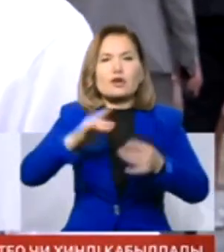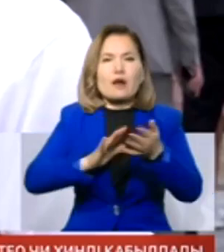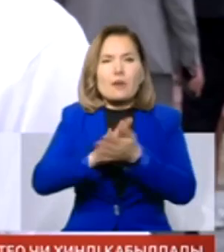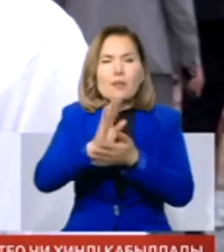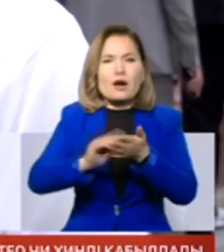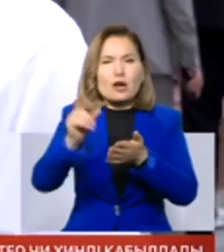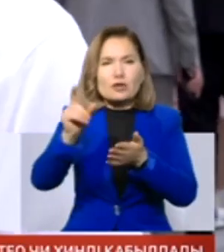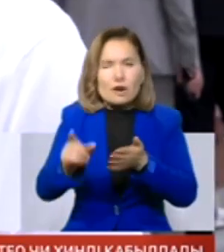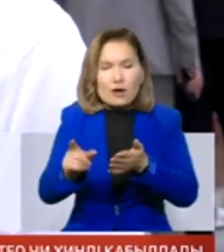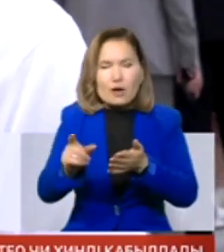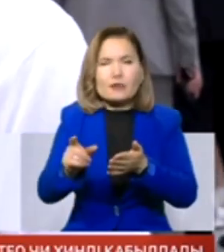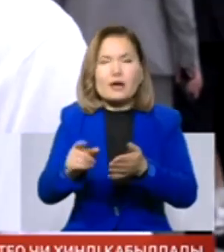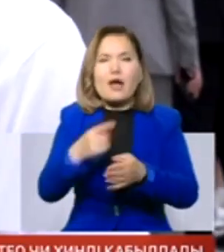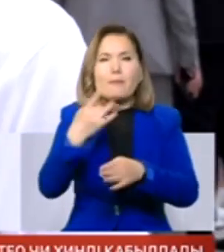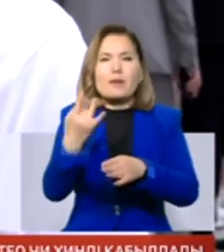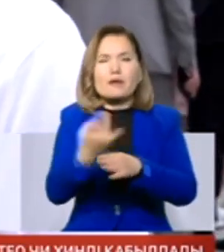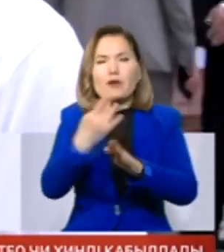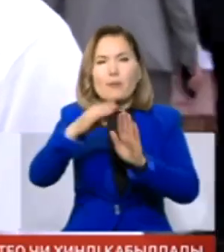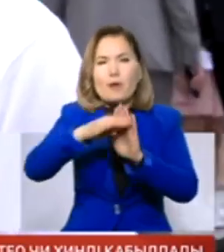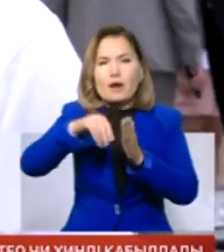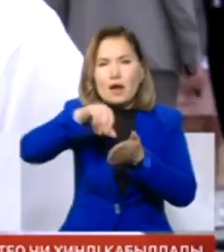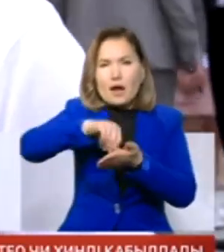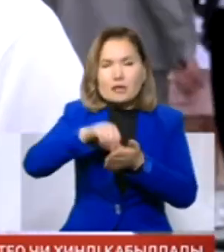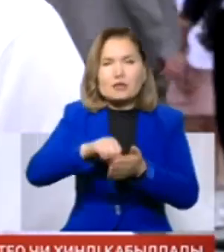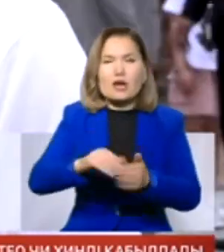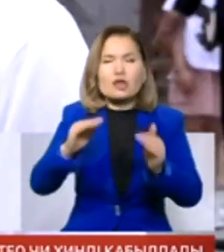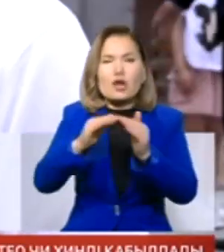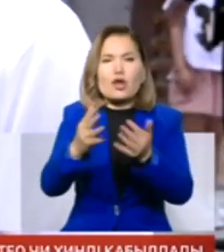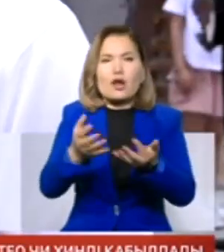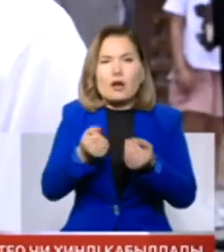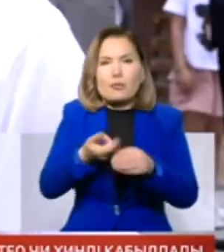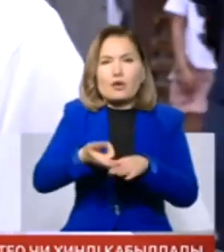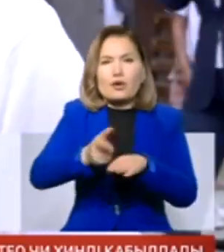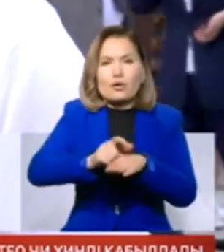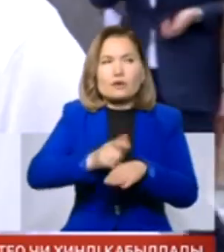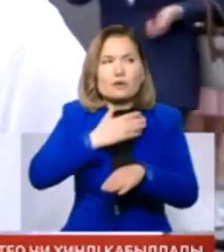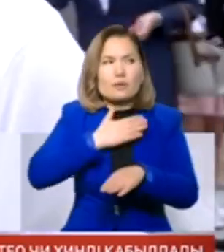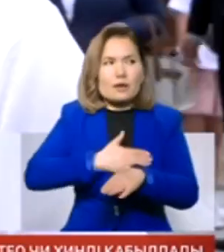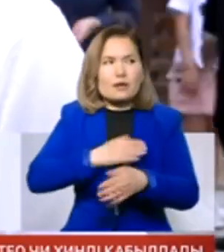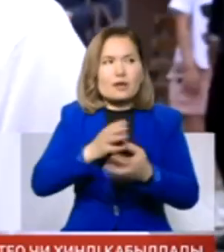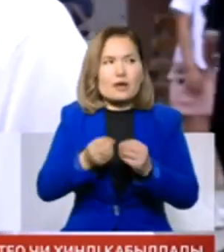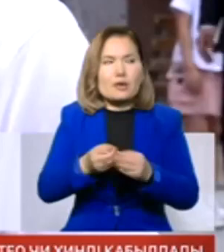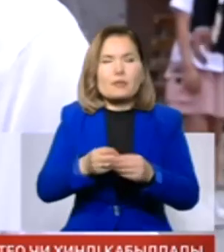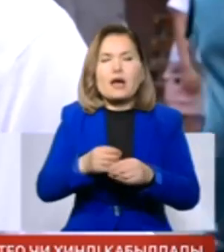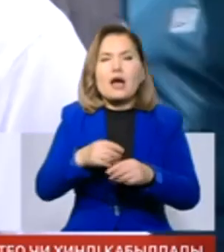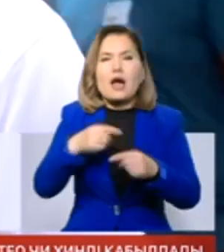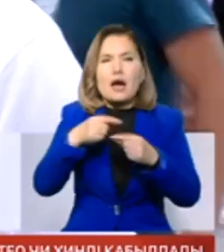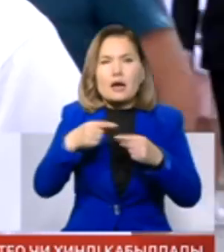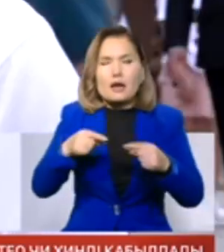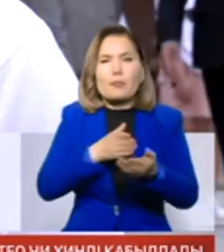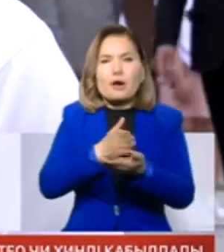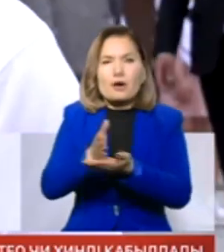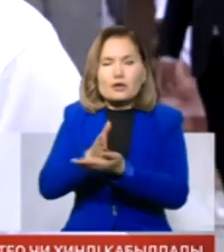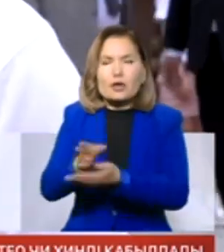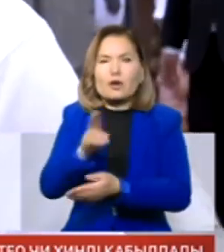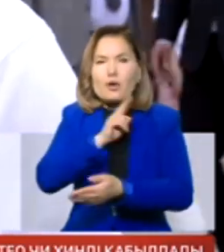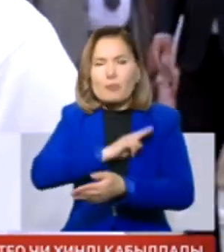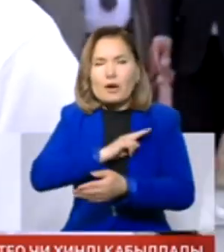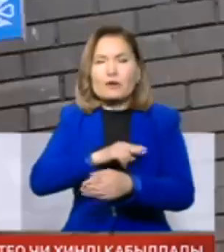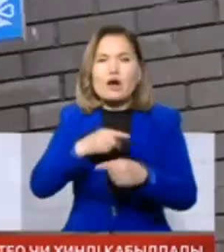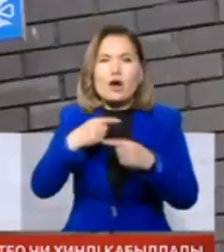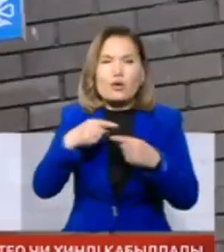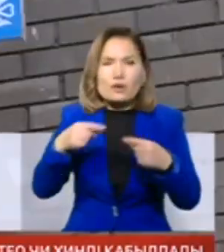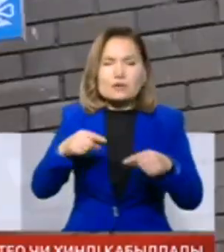ұстаған қауым тұңғыш рет осы бағдарламаның шарапатын сезінуде. Бұдан бөлек әр салада жемісті жұмыс атқарып жүрген өзге